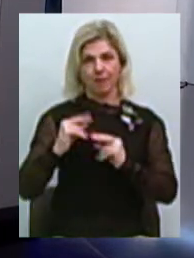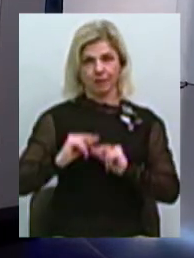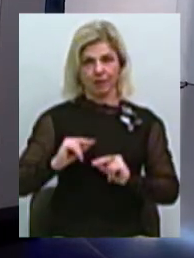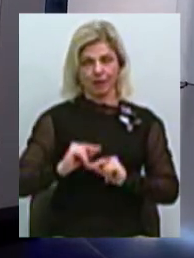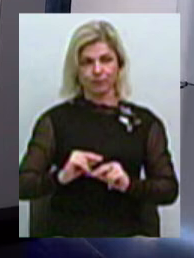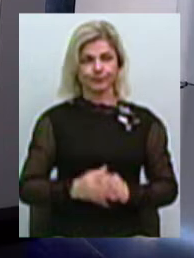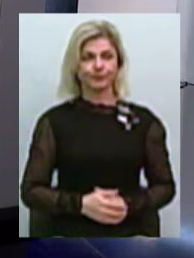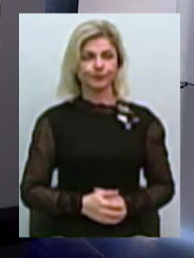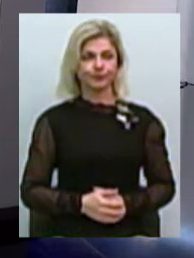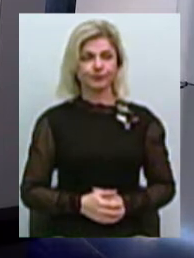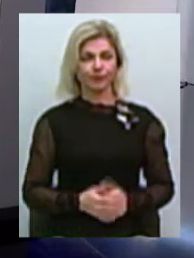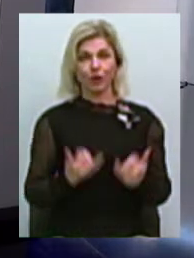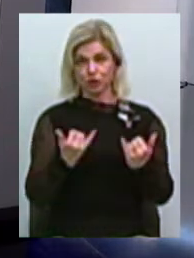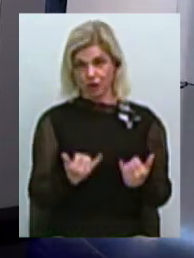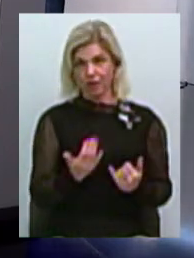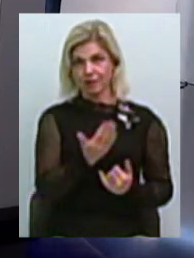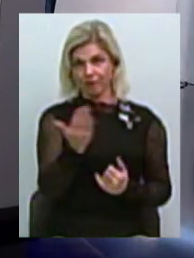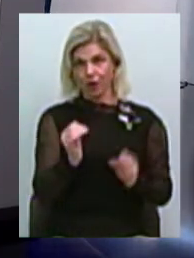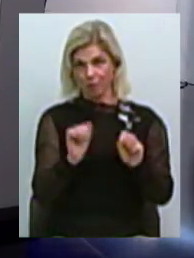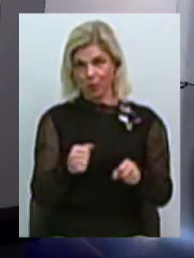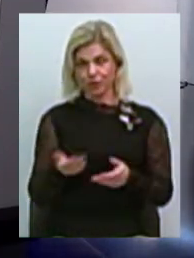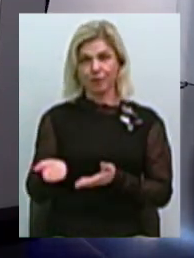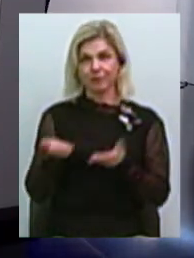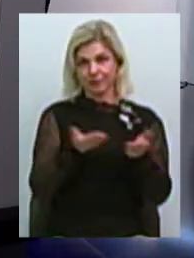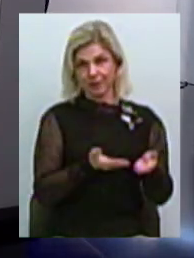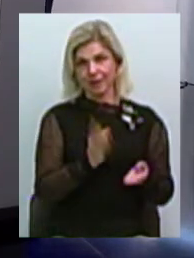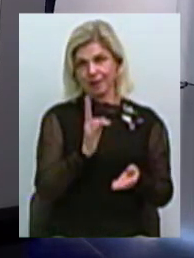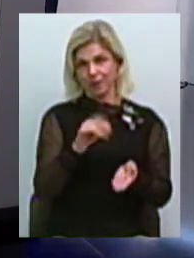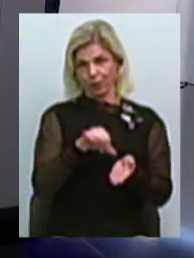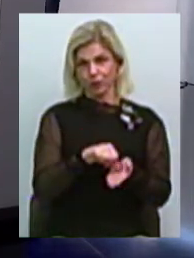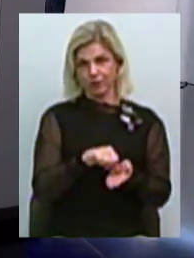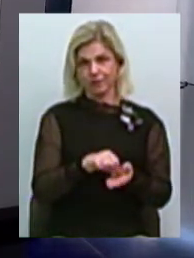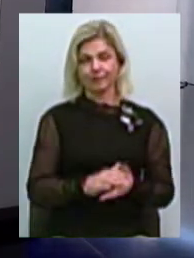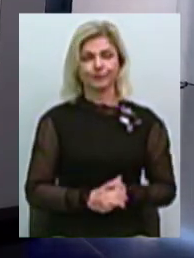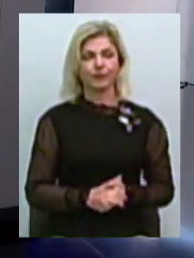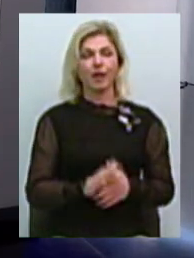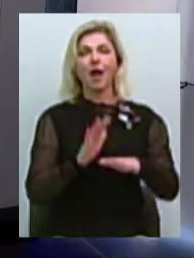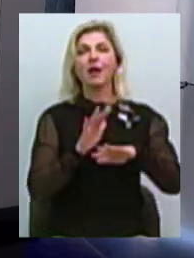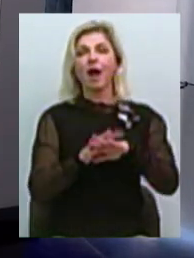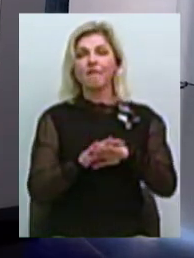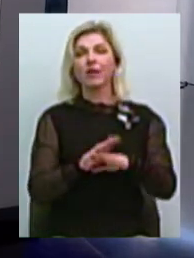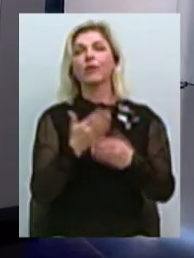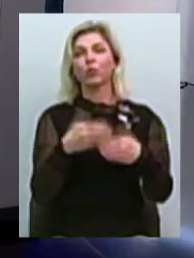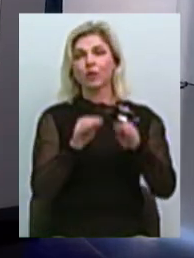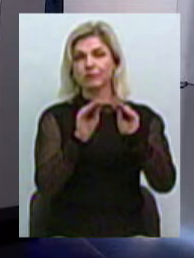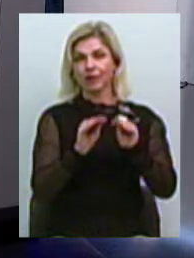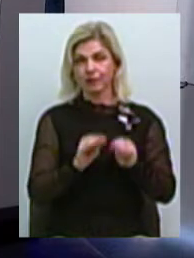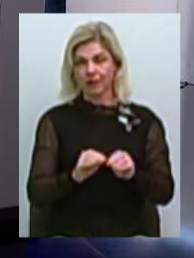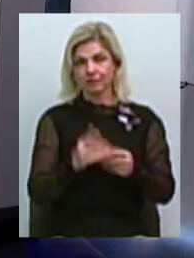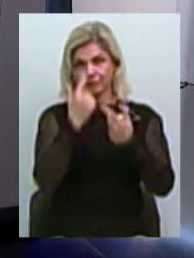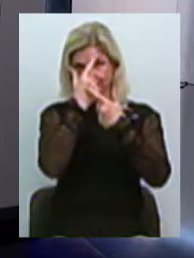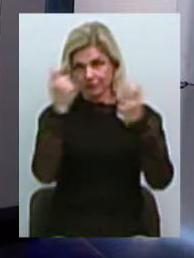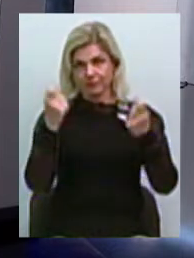ви можете ще раз запросити їх до участі. І саме зараз безпосередньо графік складений, він доведений до інших